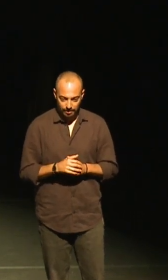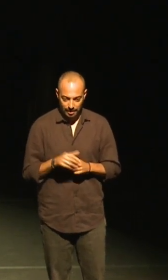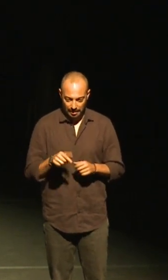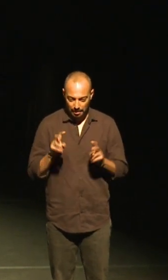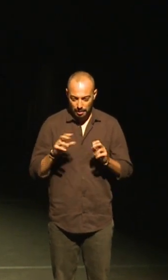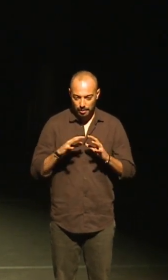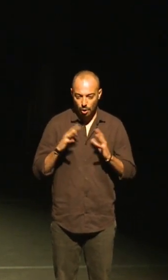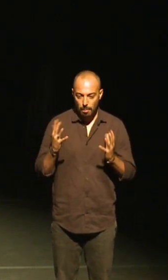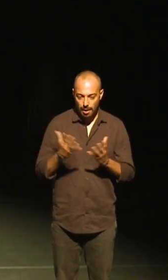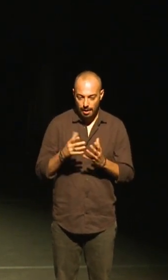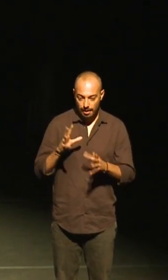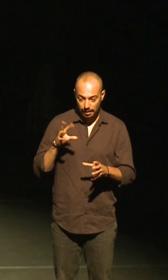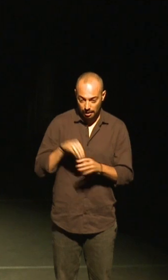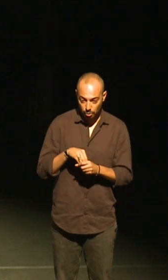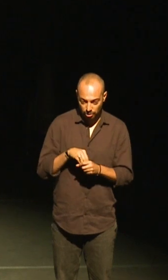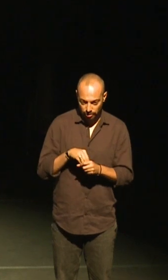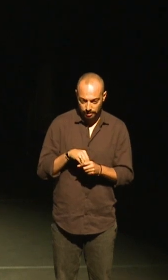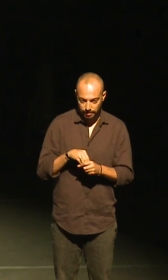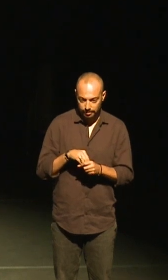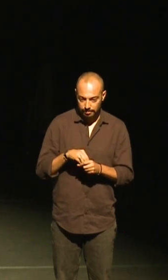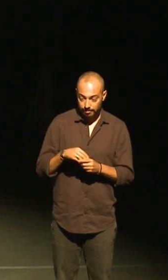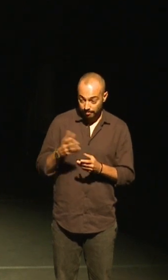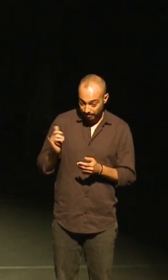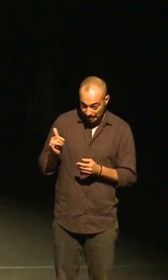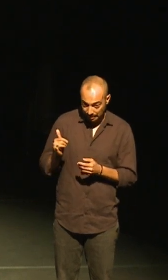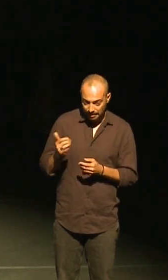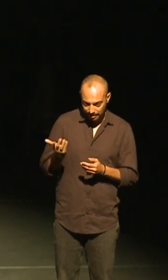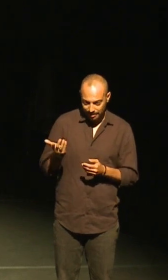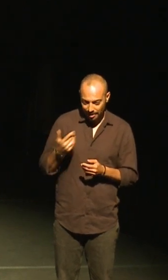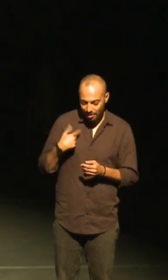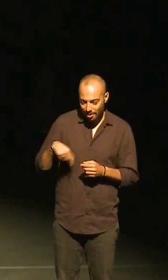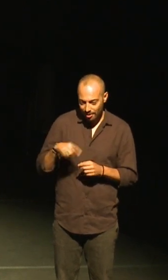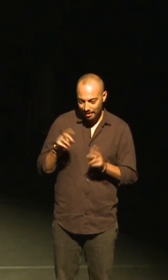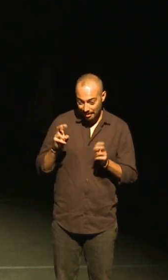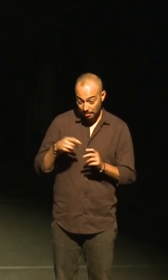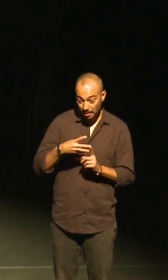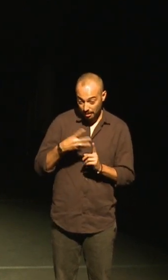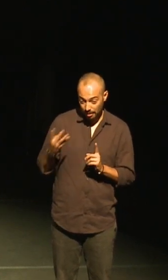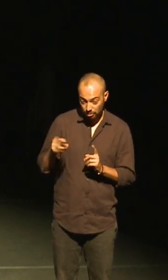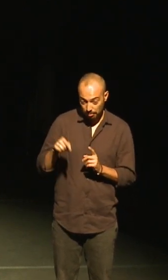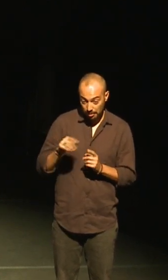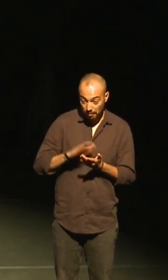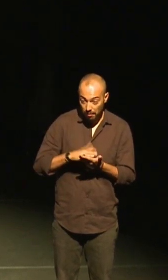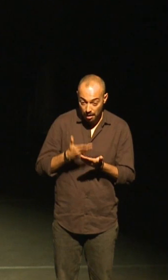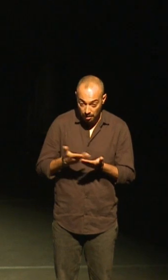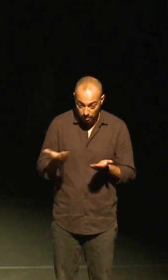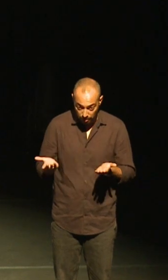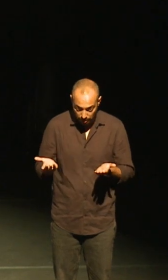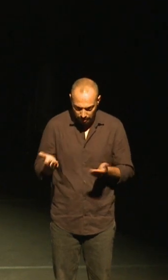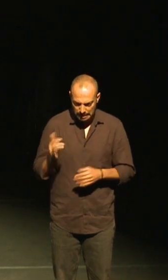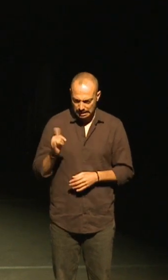diversità lgbt perché pensiamo che sia uno strumento per raggiungere l'inclusione complessiva